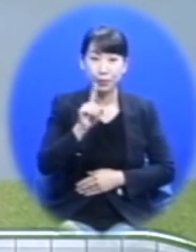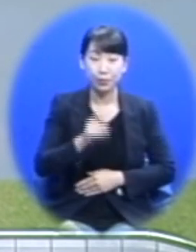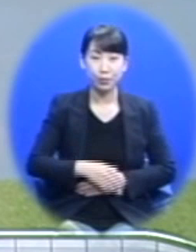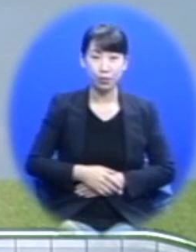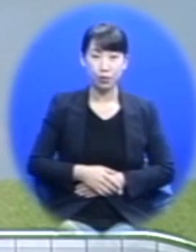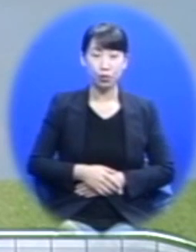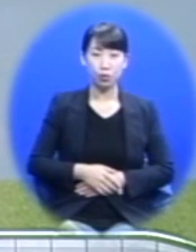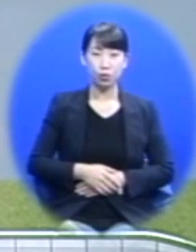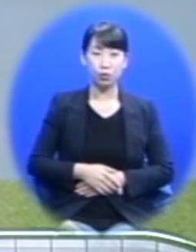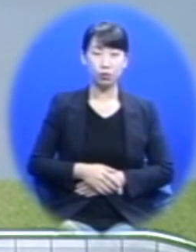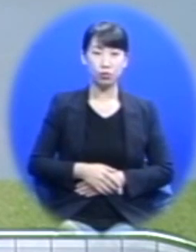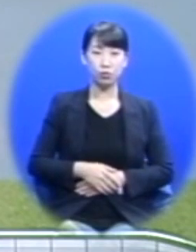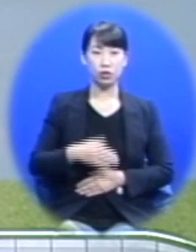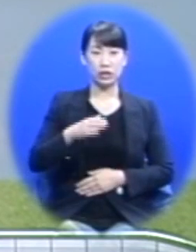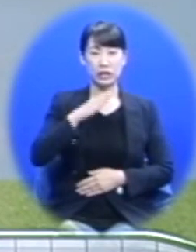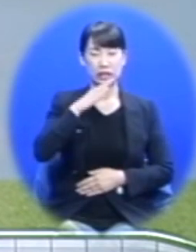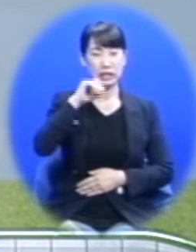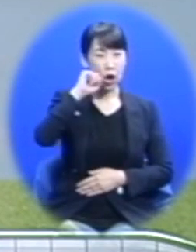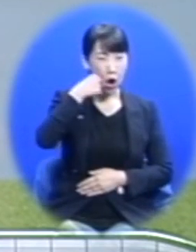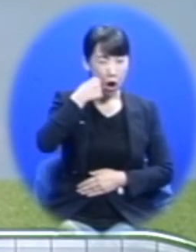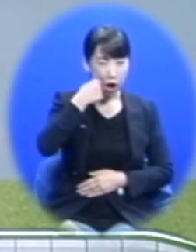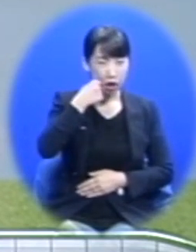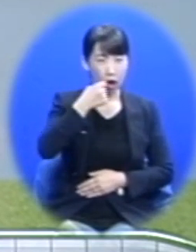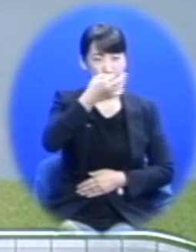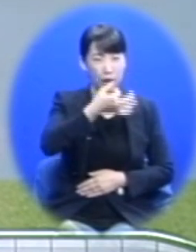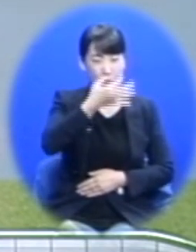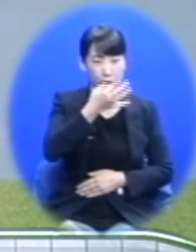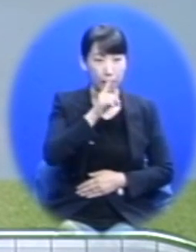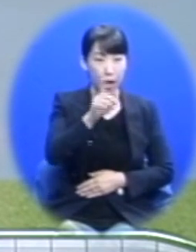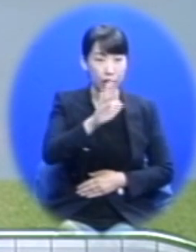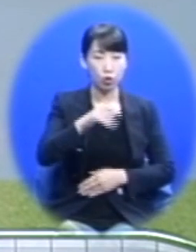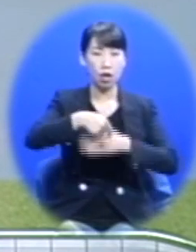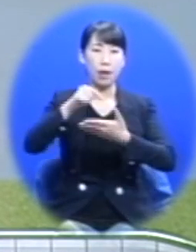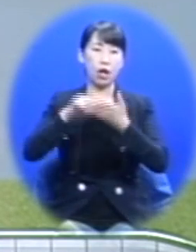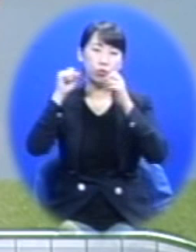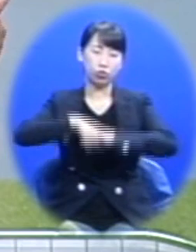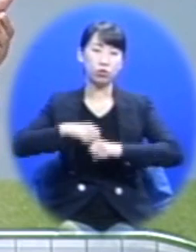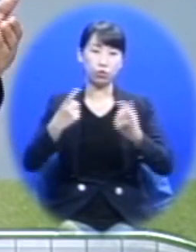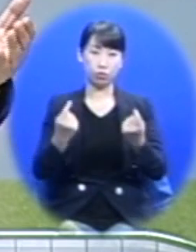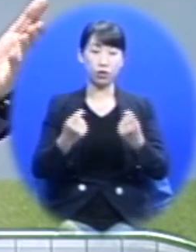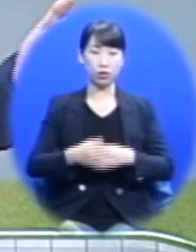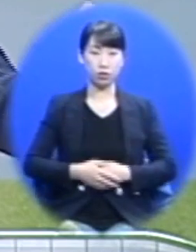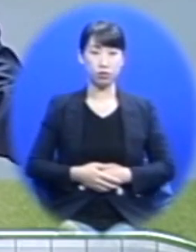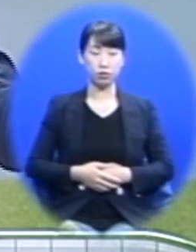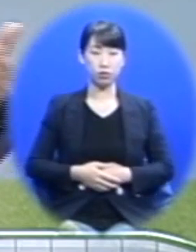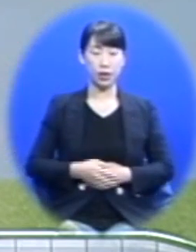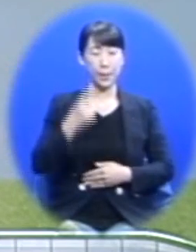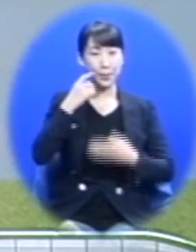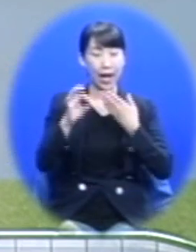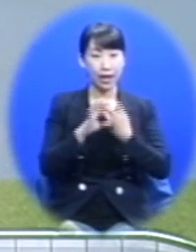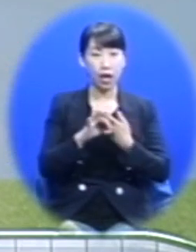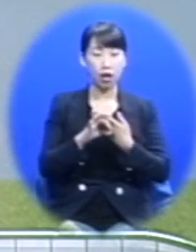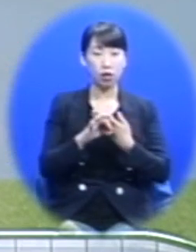진짜 어려워서 그런 게 아니고 마음이 무너진 거죠. 여러분 만약에 여러분이 다윗이